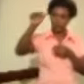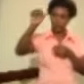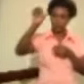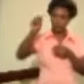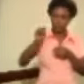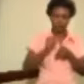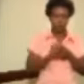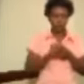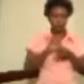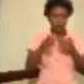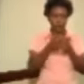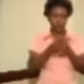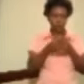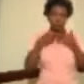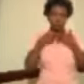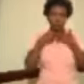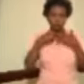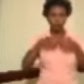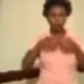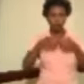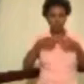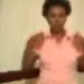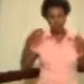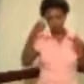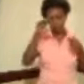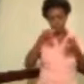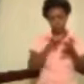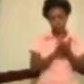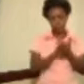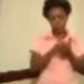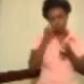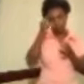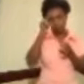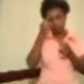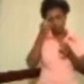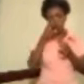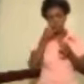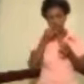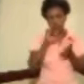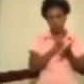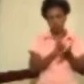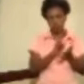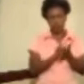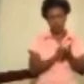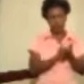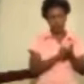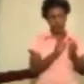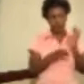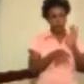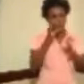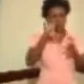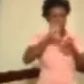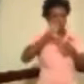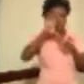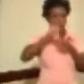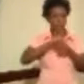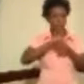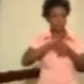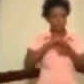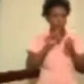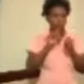va courant dans tout le Grand Nord. Et ça, c'est un bagage qui a contribué à développement, quand on parle